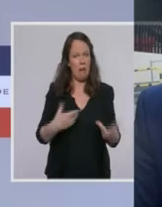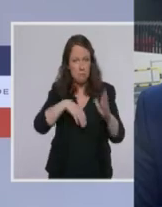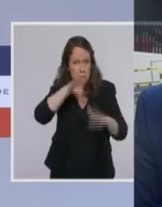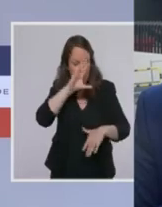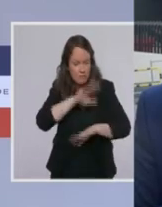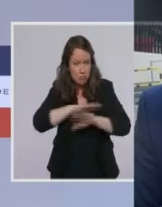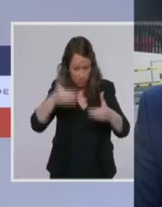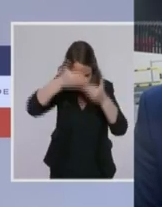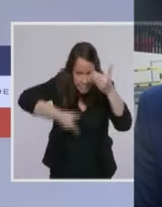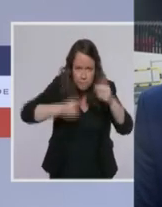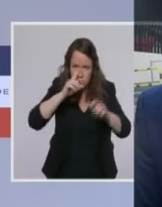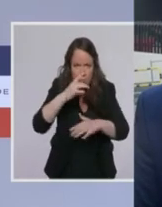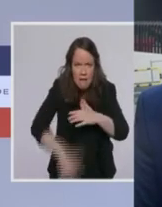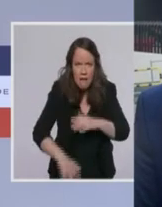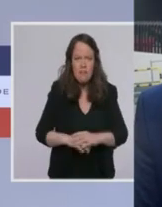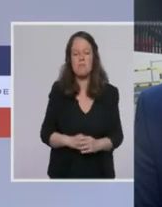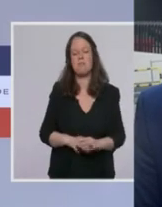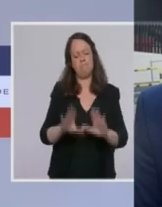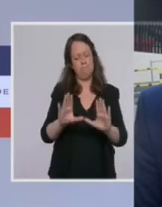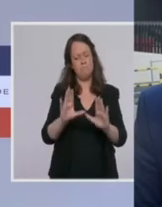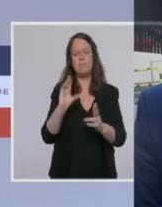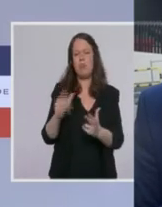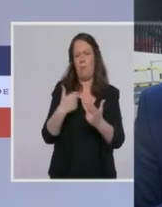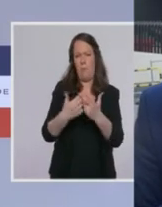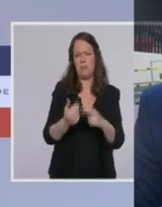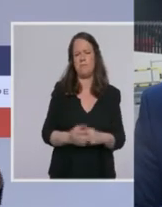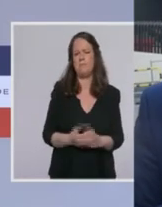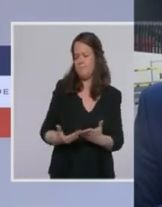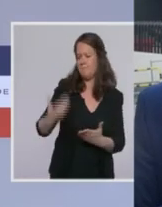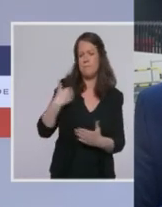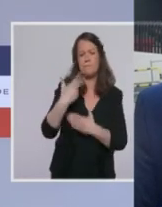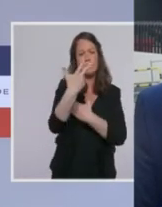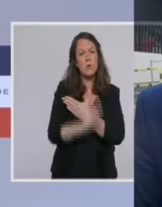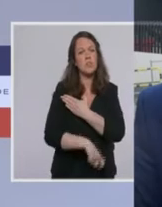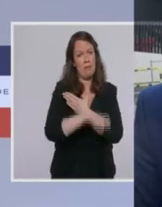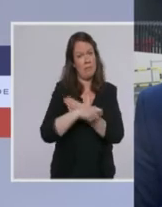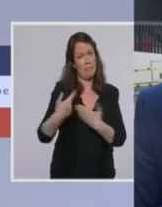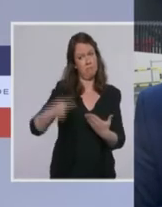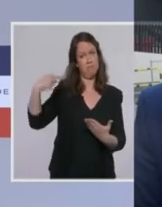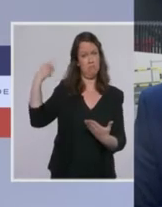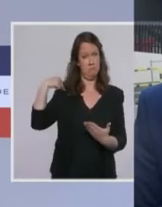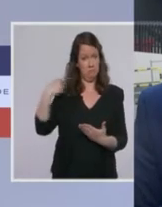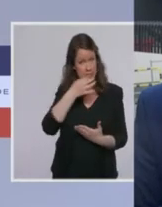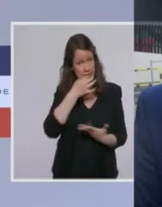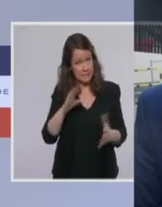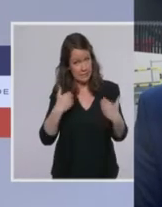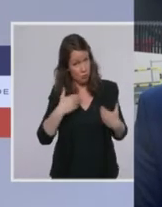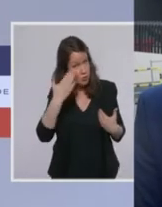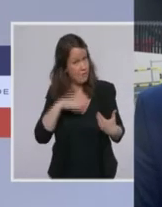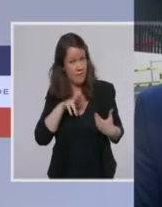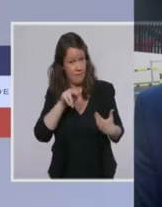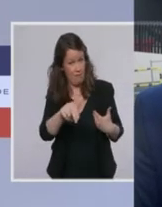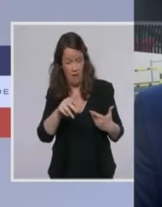في غرف العنايه المركزه في مثل هذه المقاطعات. من المعروف ان كانت هناك اجراءات